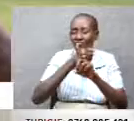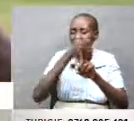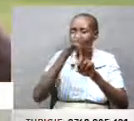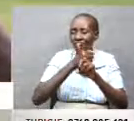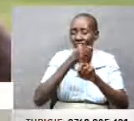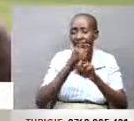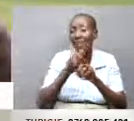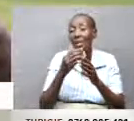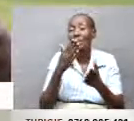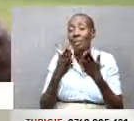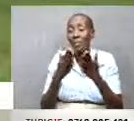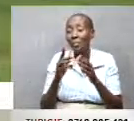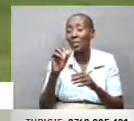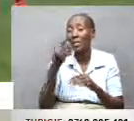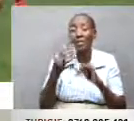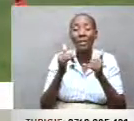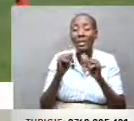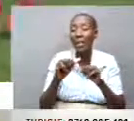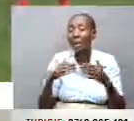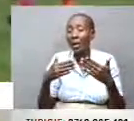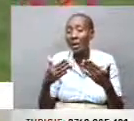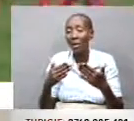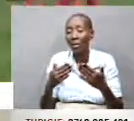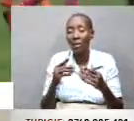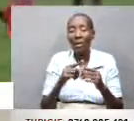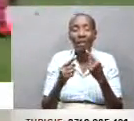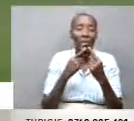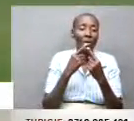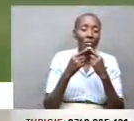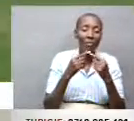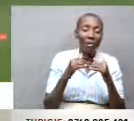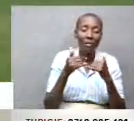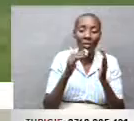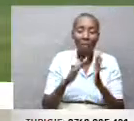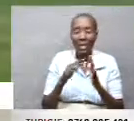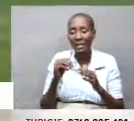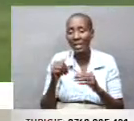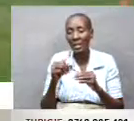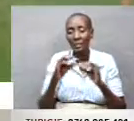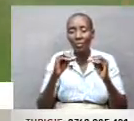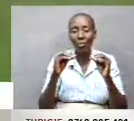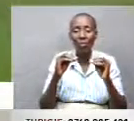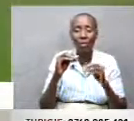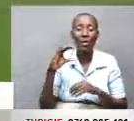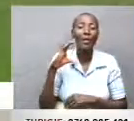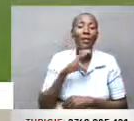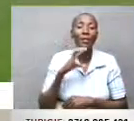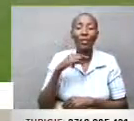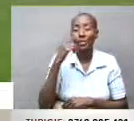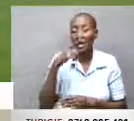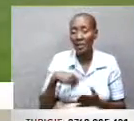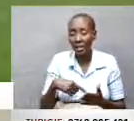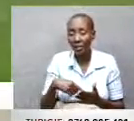let's see how the first game will go. Akizungumzia kukosekana kwa baadhi ya wachezaji wazoefu kwenye kikosi cha Stars, kocha mkuu Francis